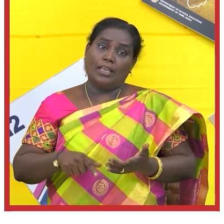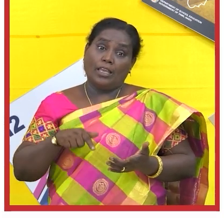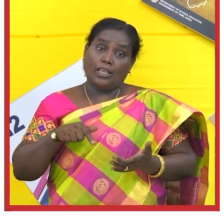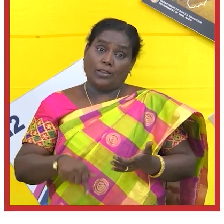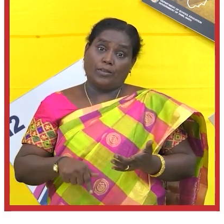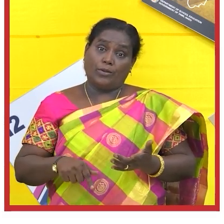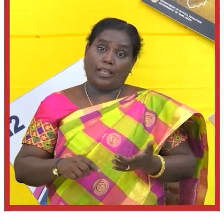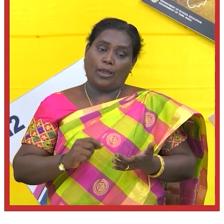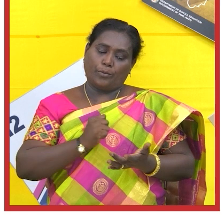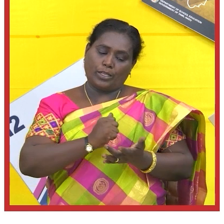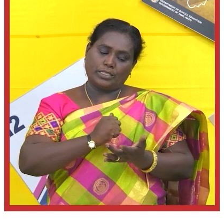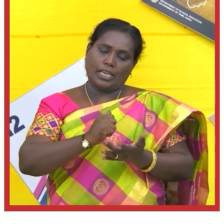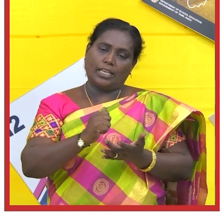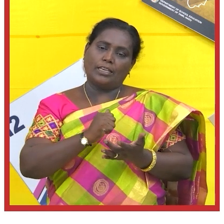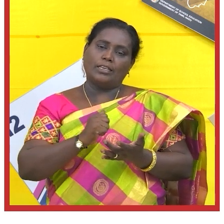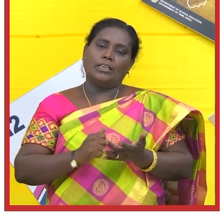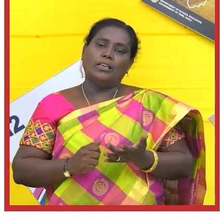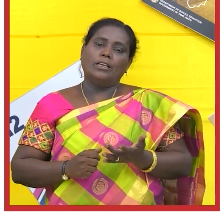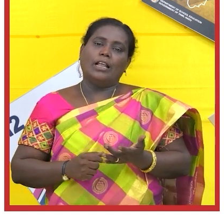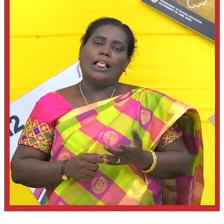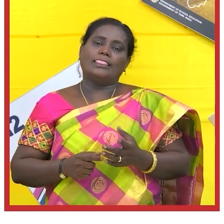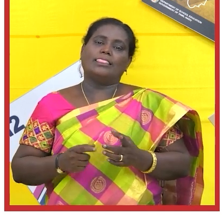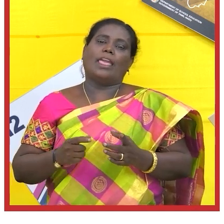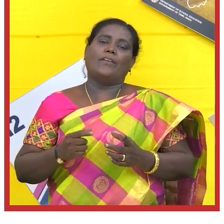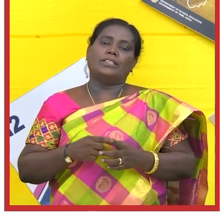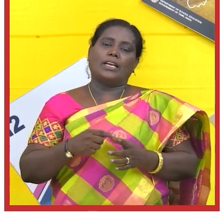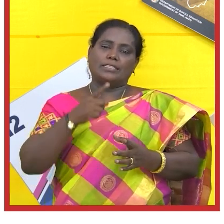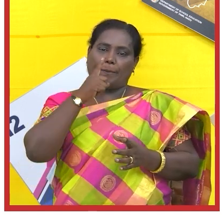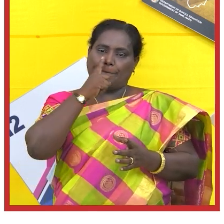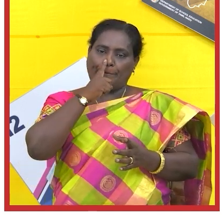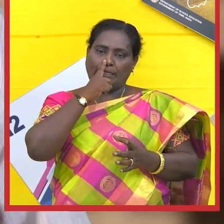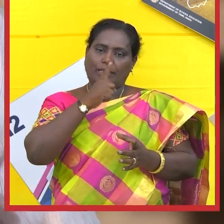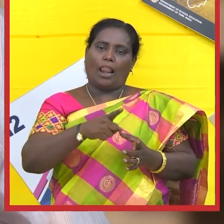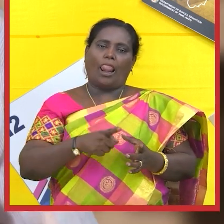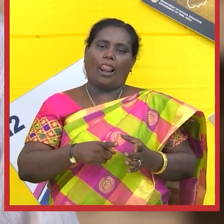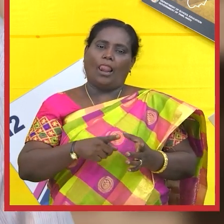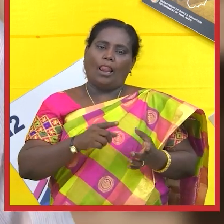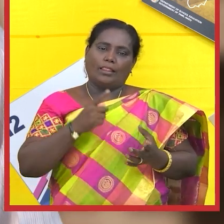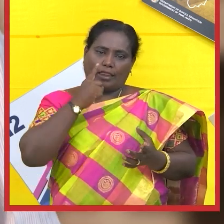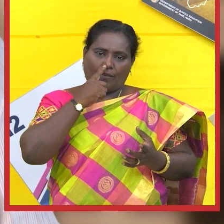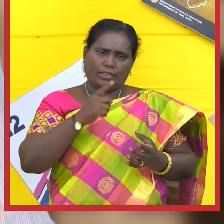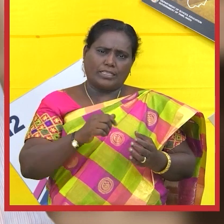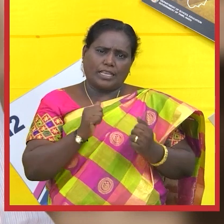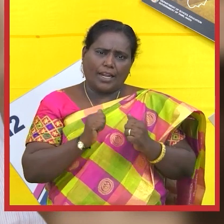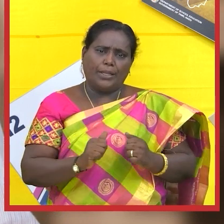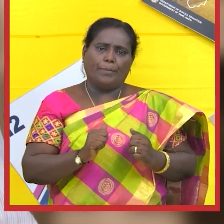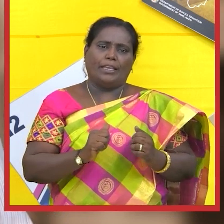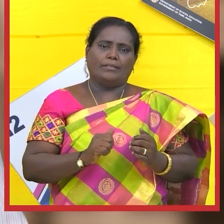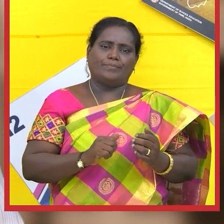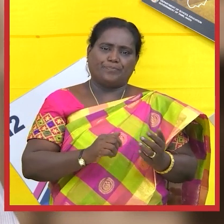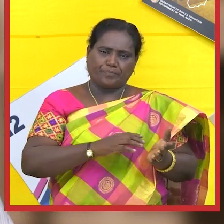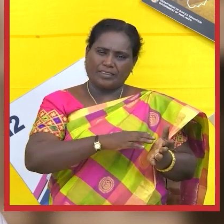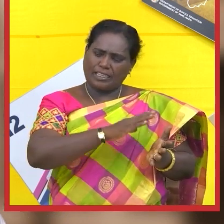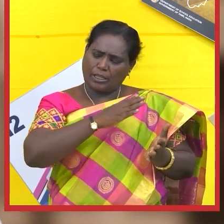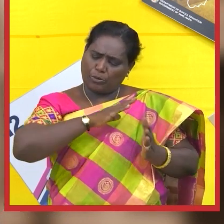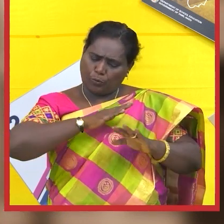சீரிய முயற்சியாலே தேவதாசி முறை ஒழிக்கப்பட்டது. தேவதாசி முறை பற்றி உங்களுக்கு ஏற்கனவே சொல்லியிருக்கிறேன் பெரியார் பாடத்திலே.